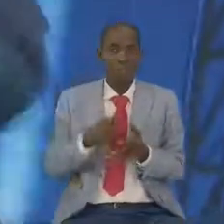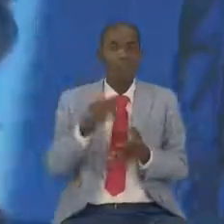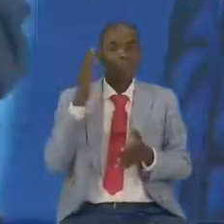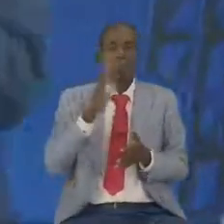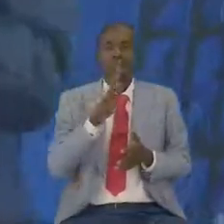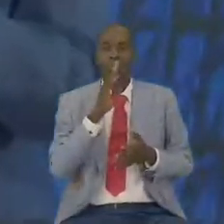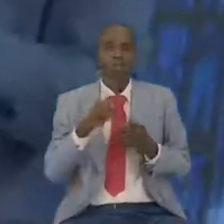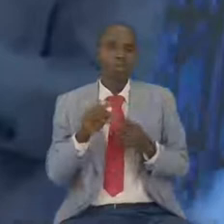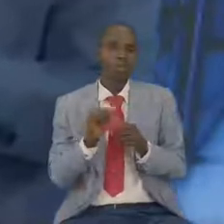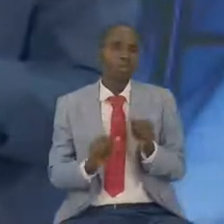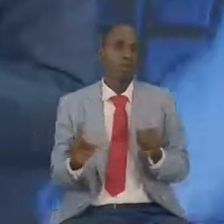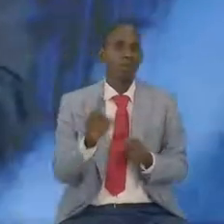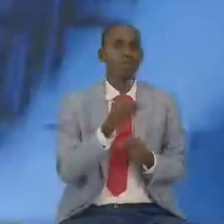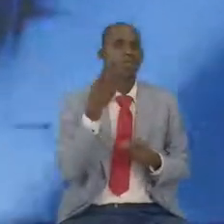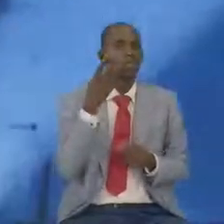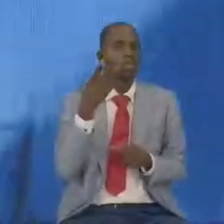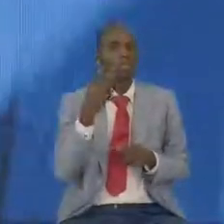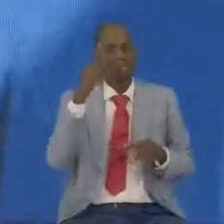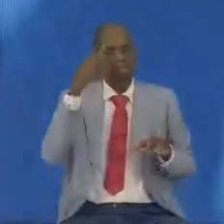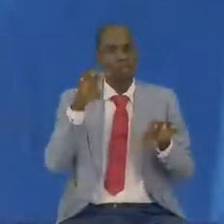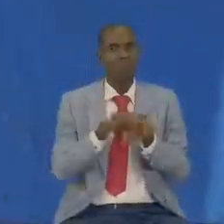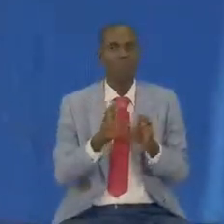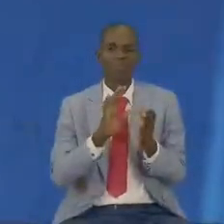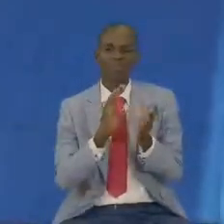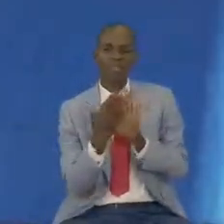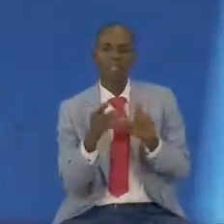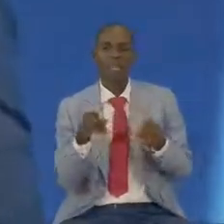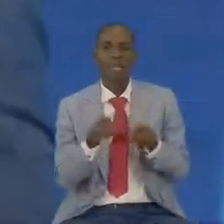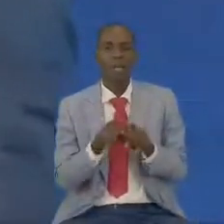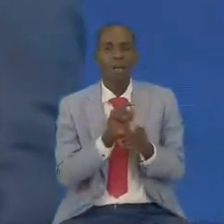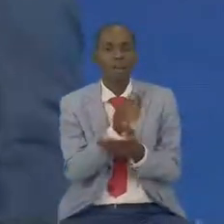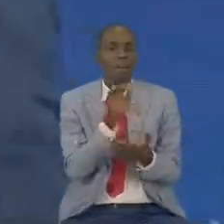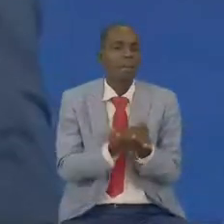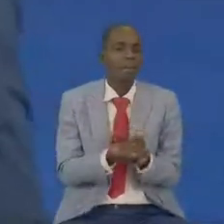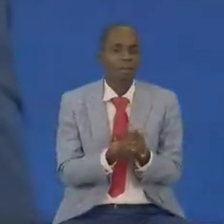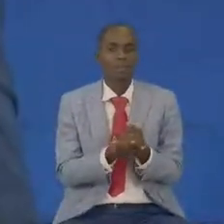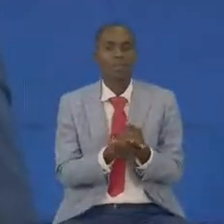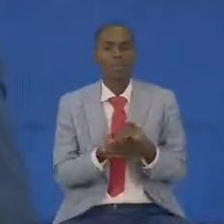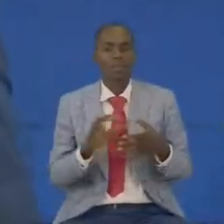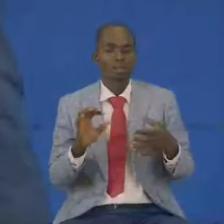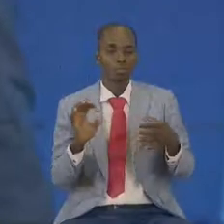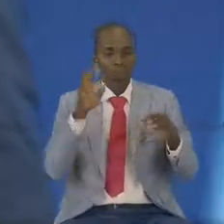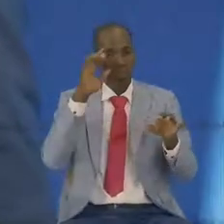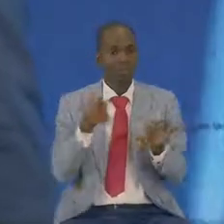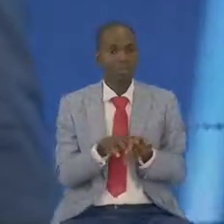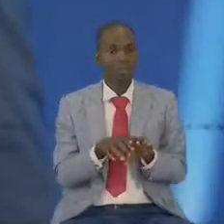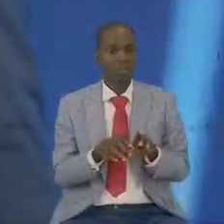appartiennent à chaque partie. Voyez l'alliance comme un contrat de mariage. Vous prenez cet homme